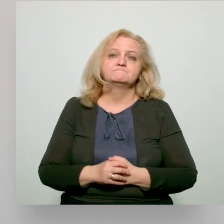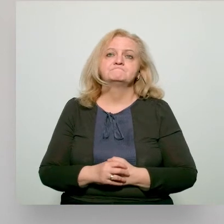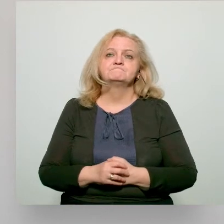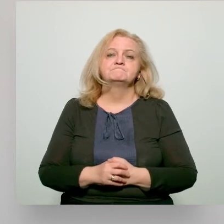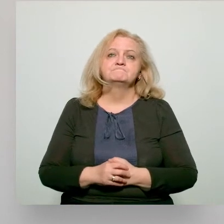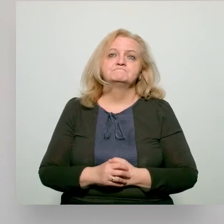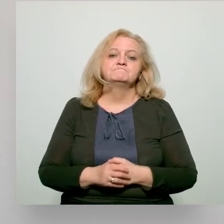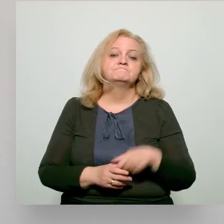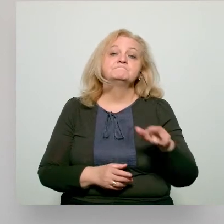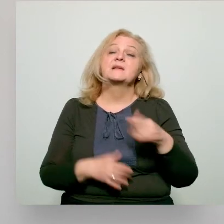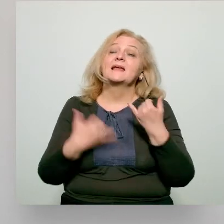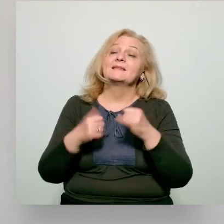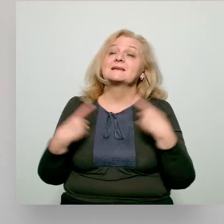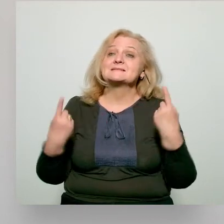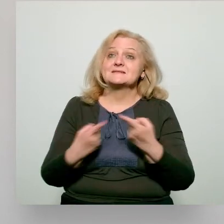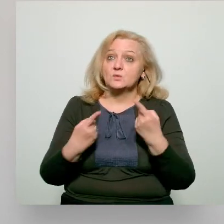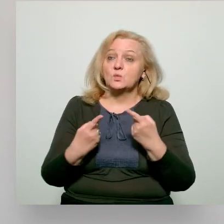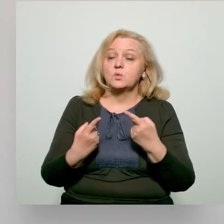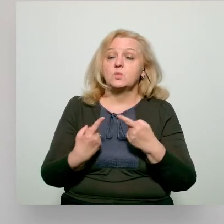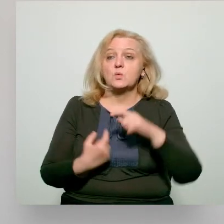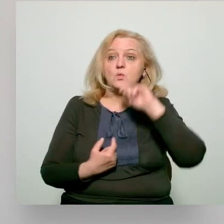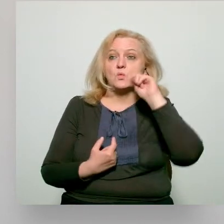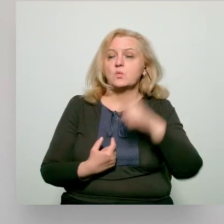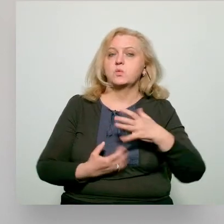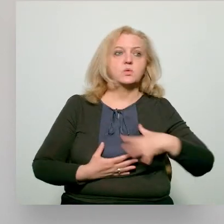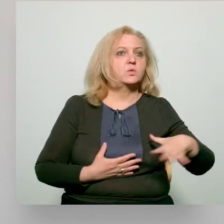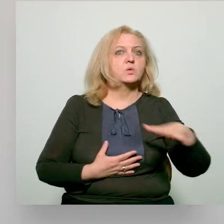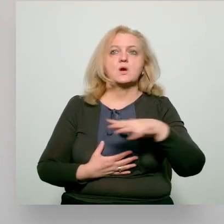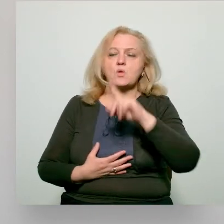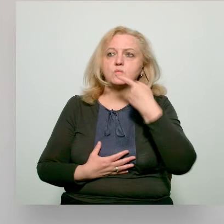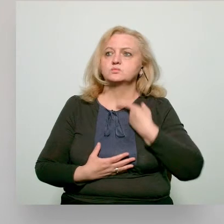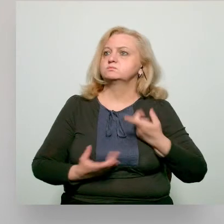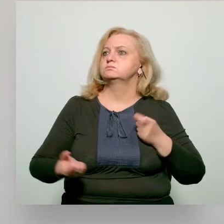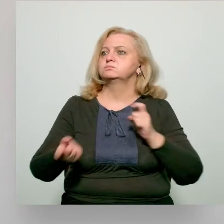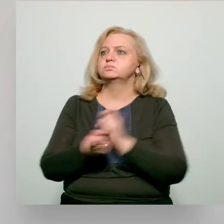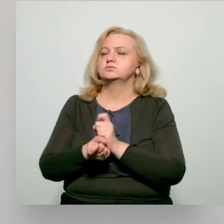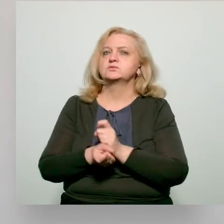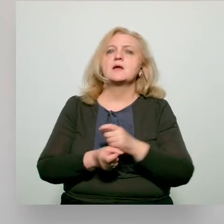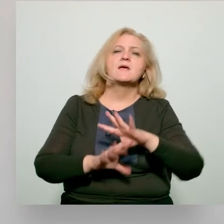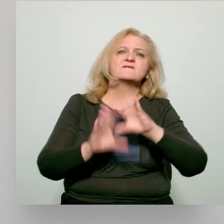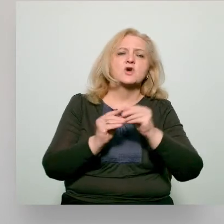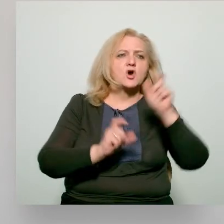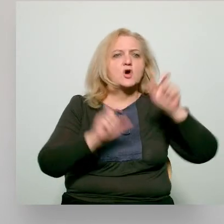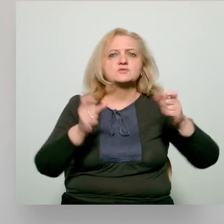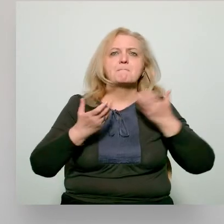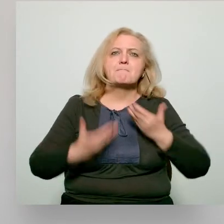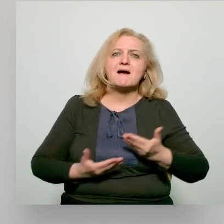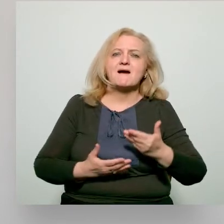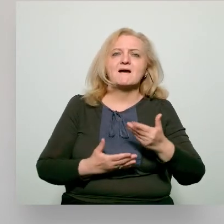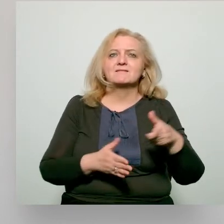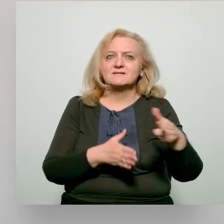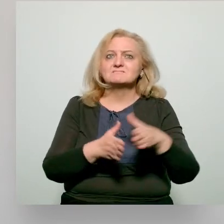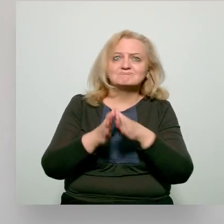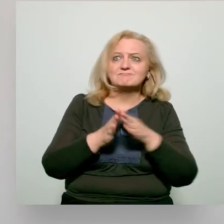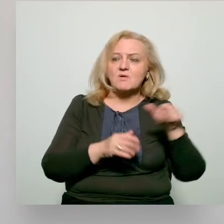w innym wypadku to ukraiński sprzeciw, ukraiński ruch partyzancki, Rosja nie była